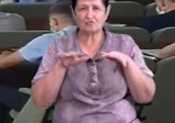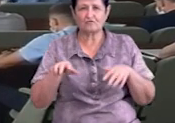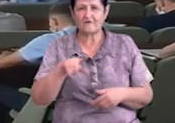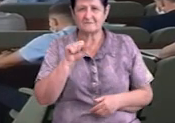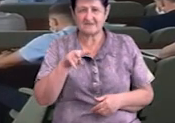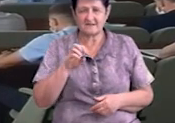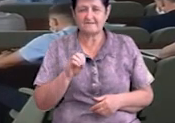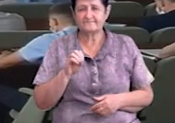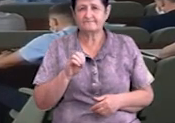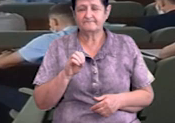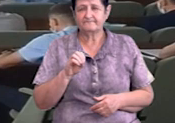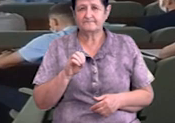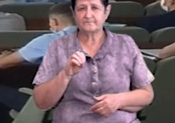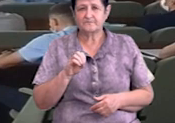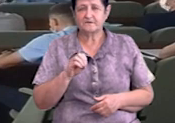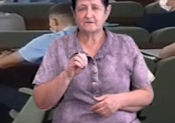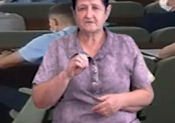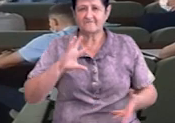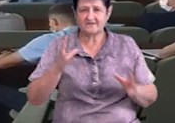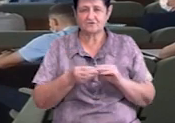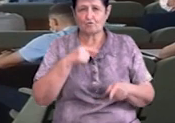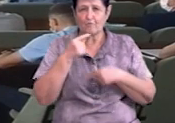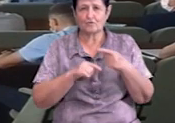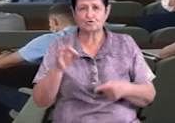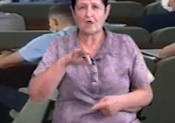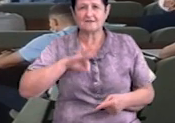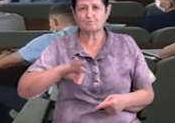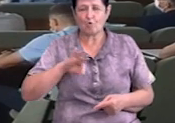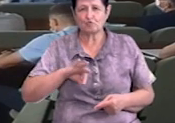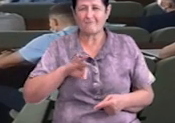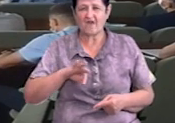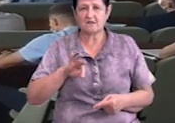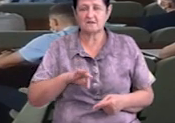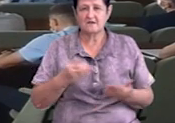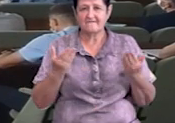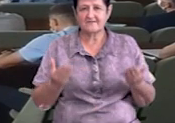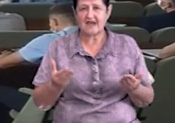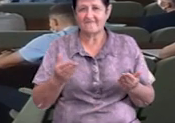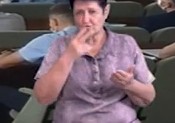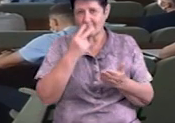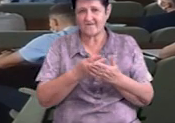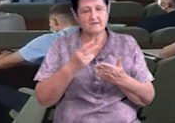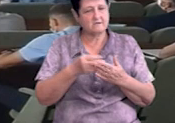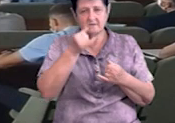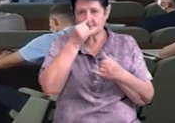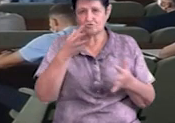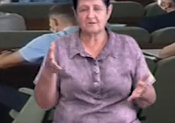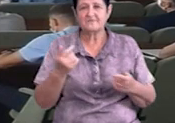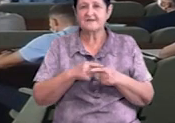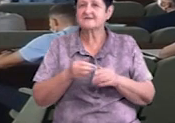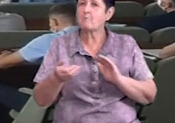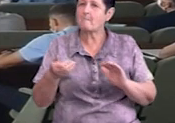Попередній висновок говорить про те, що експлуатувати в даному вигляді неможливо. Однак це попередній